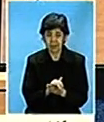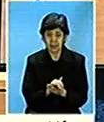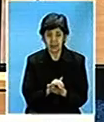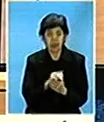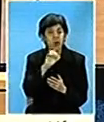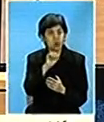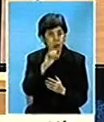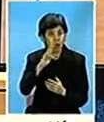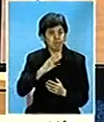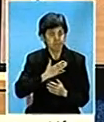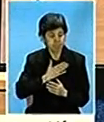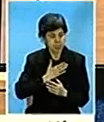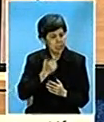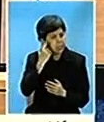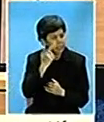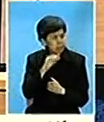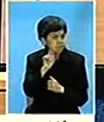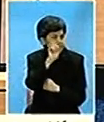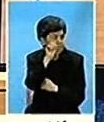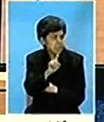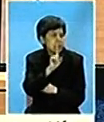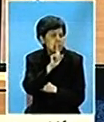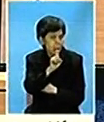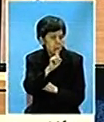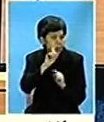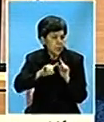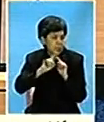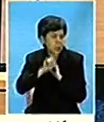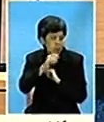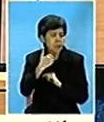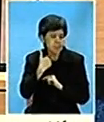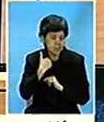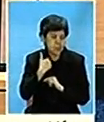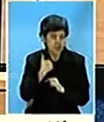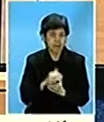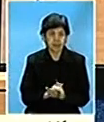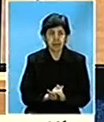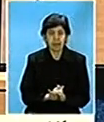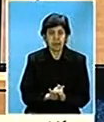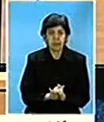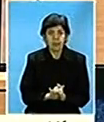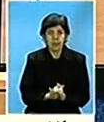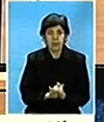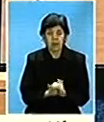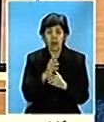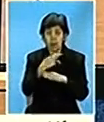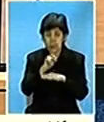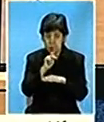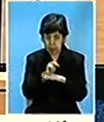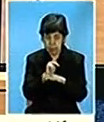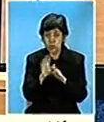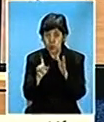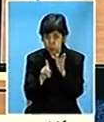วุฒิสภาก็ได้เคยตั้งเป็นข้อสังเกตไว้ในหลายๆครั้งเช่นเดียวกันท่านประธานที่เคารพประการสุดท้